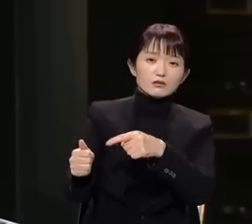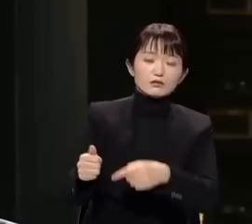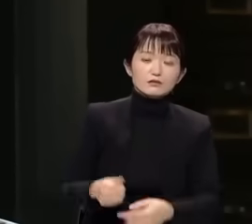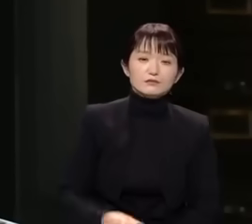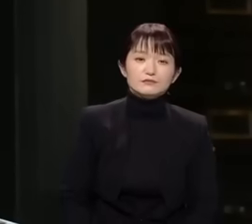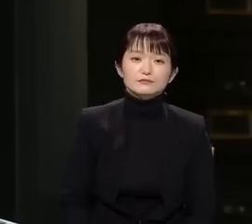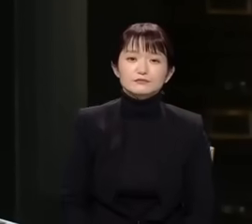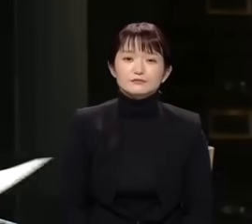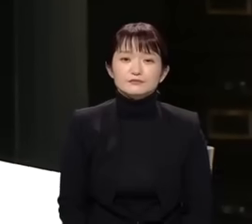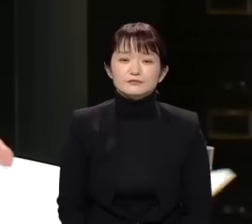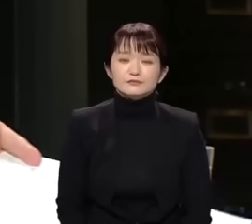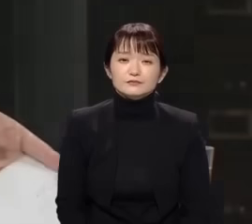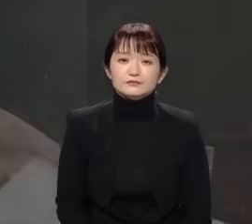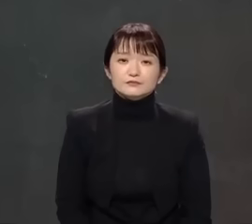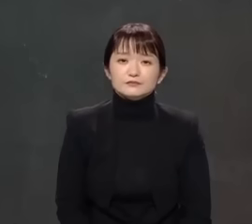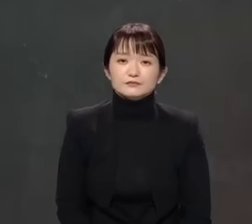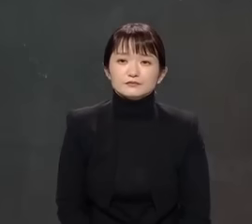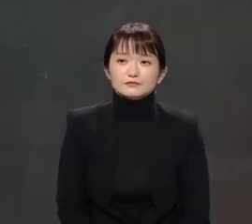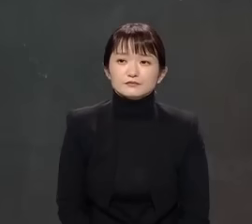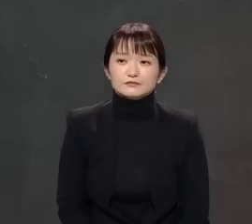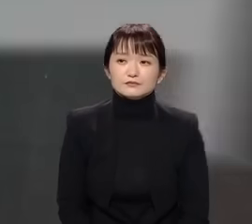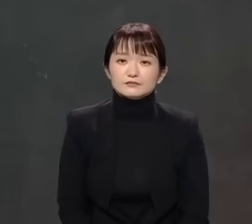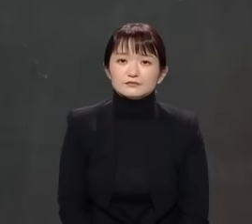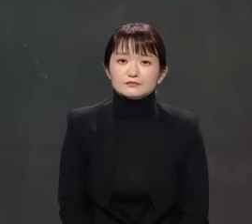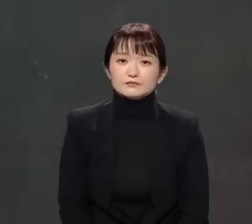체크포인트 짚어봅니다.